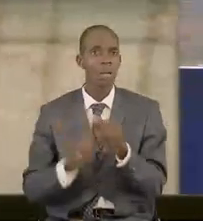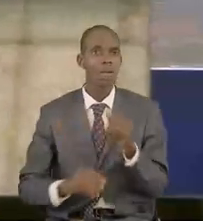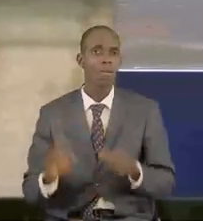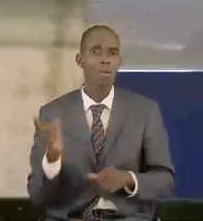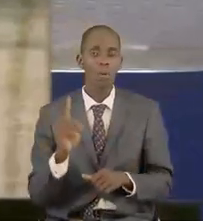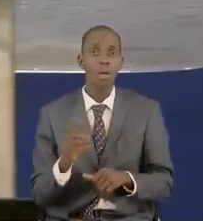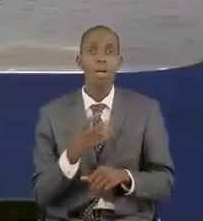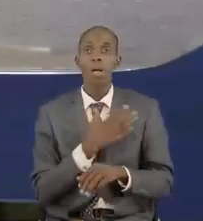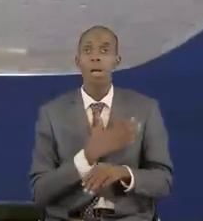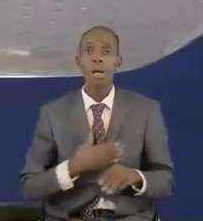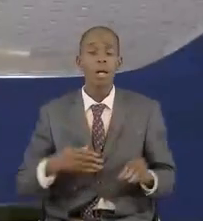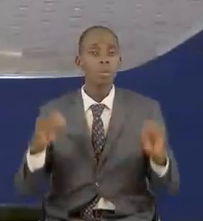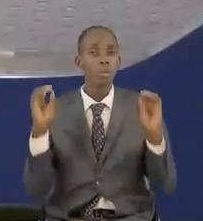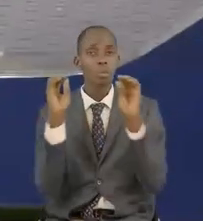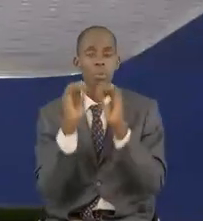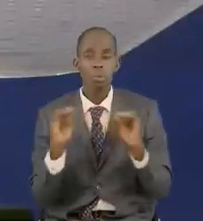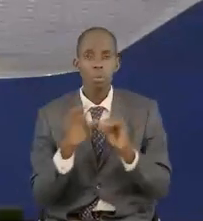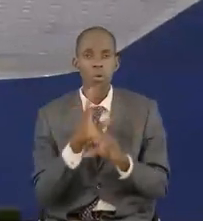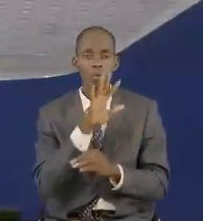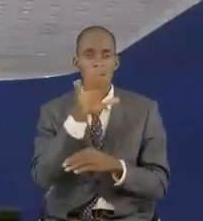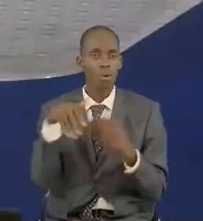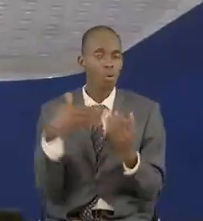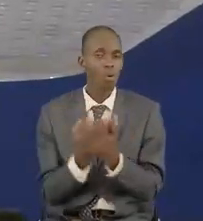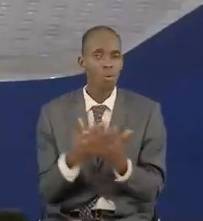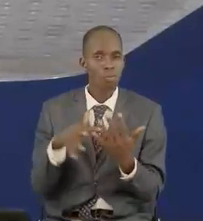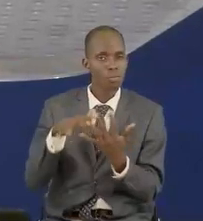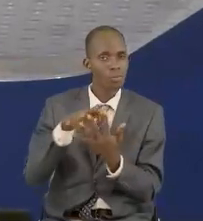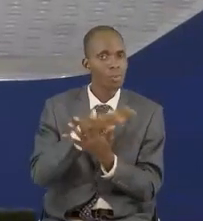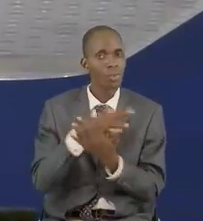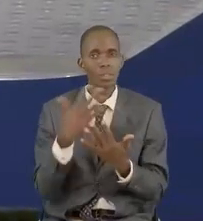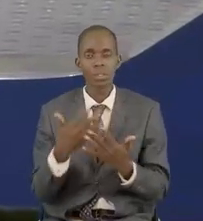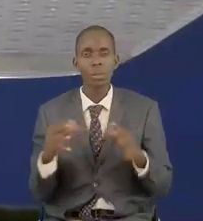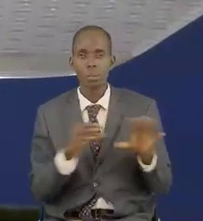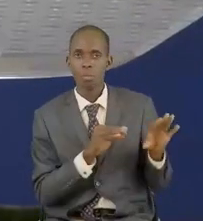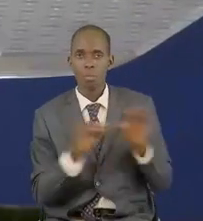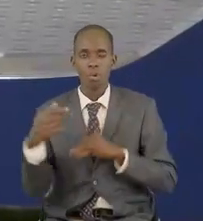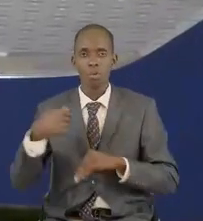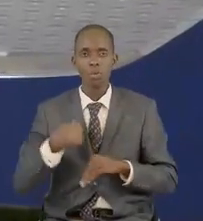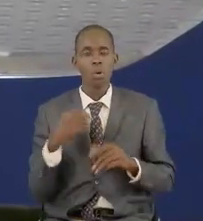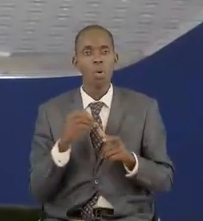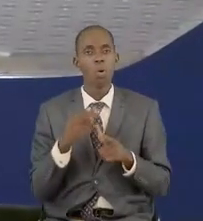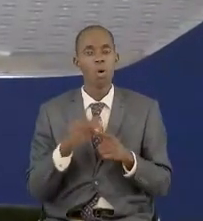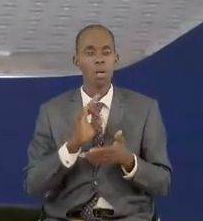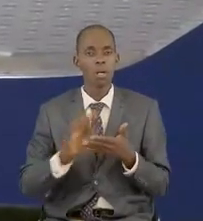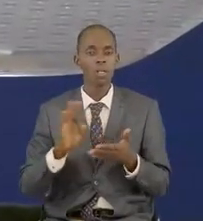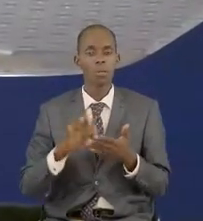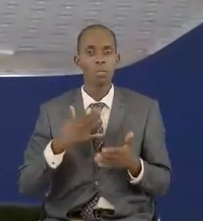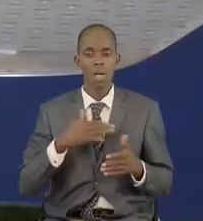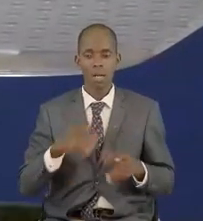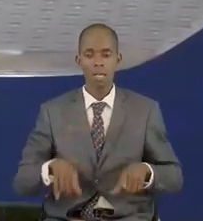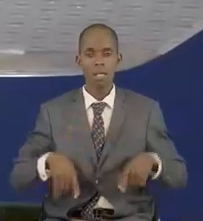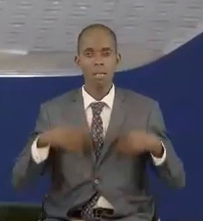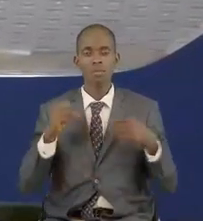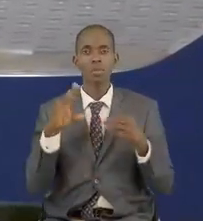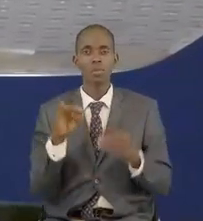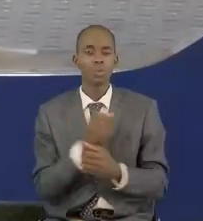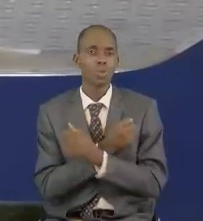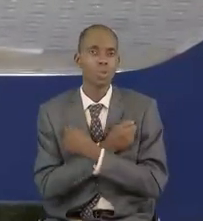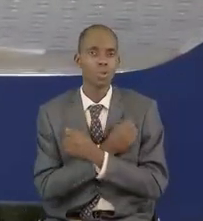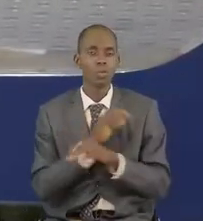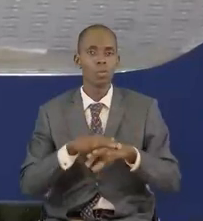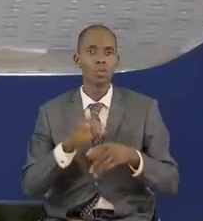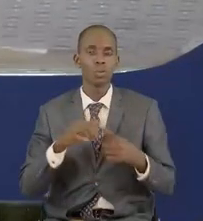et partout mais je ne fais pour moi-même au Conca de ma vie comme si